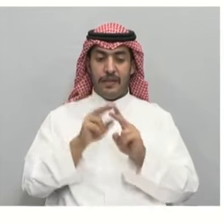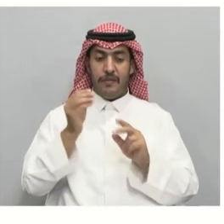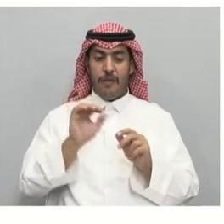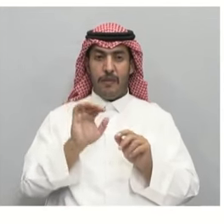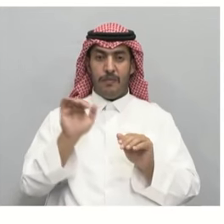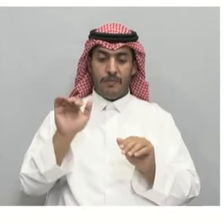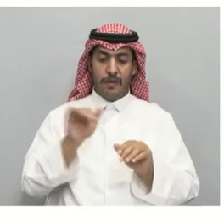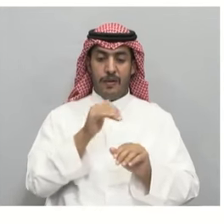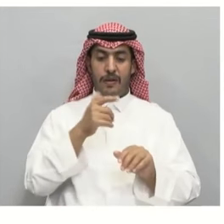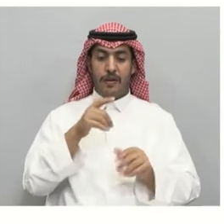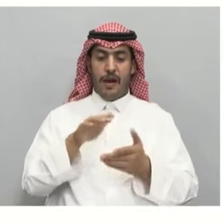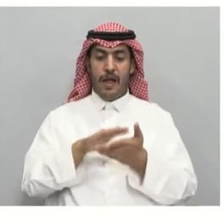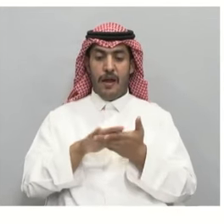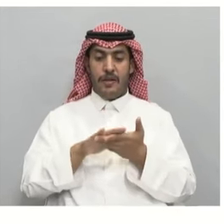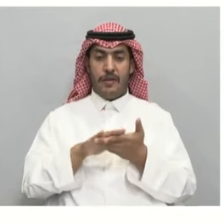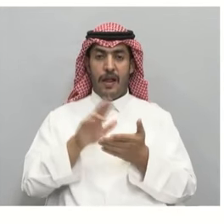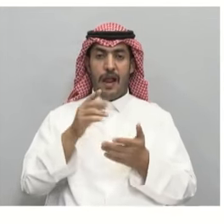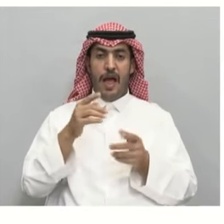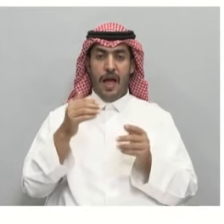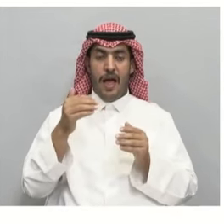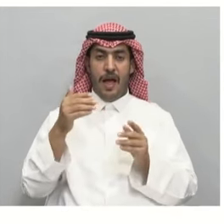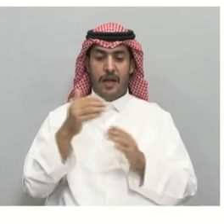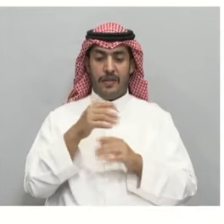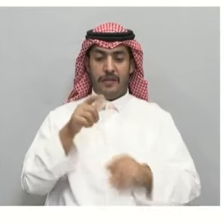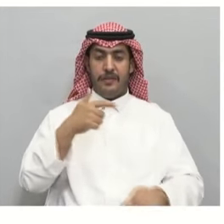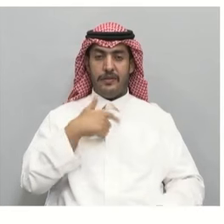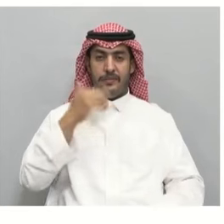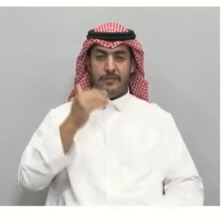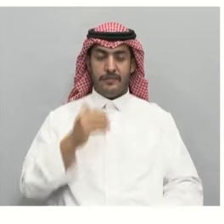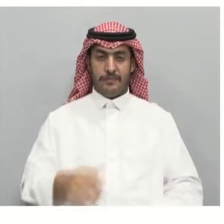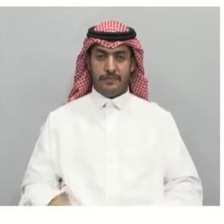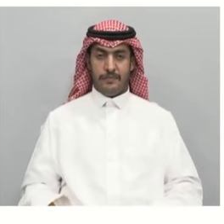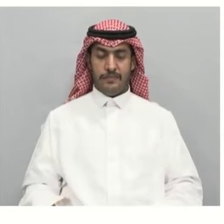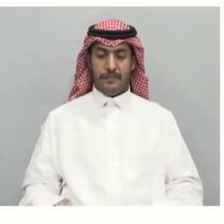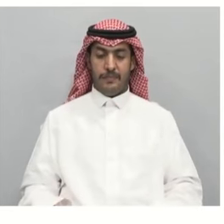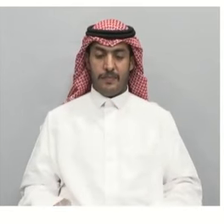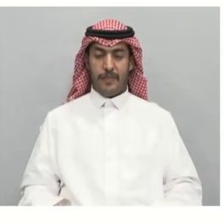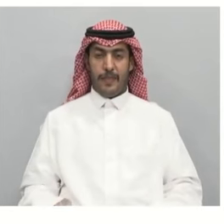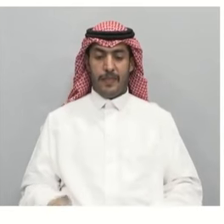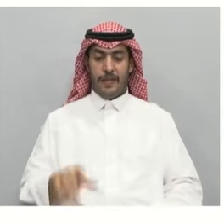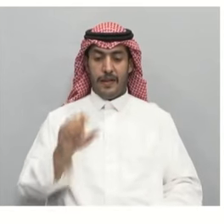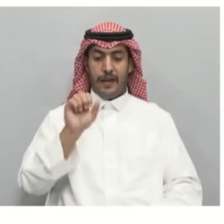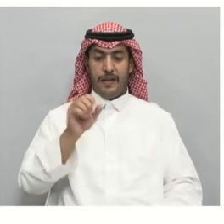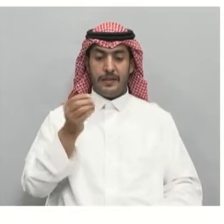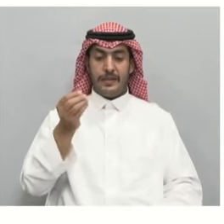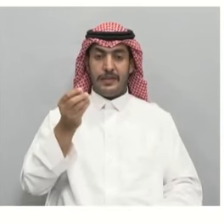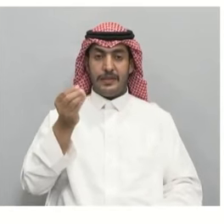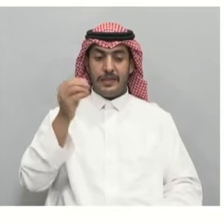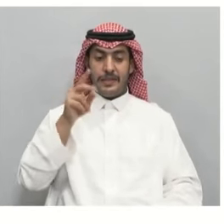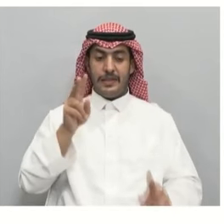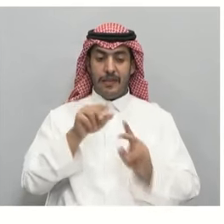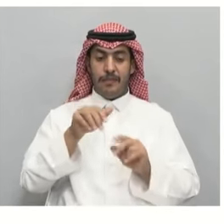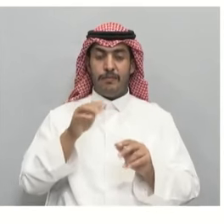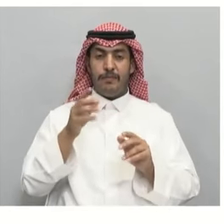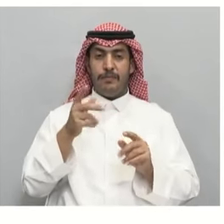مقطعه العرضي لما احنا تكلمنا في هذه النقطه الخاصيه التي تزداد في سلك عندما